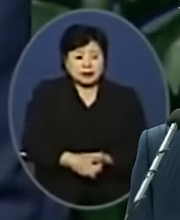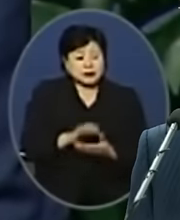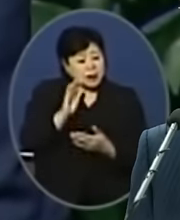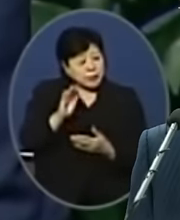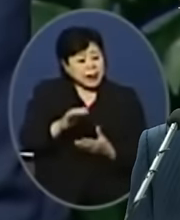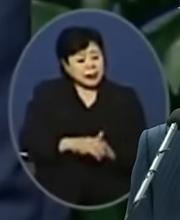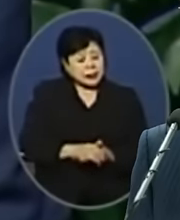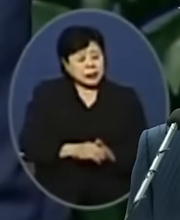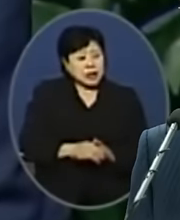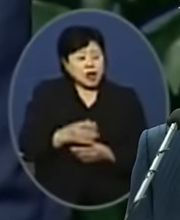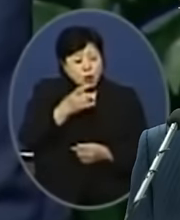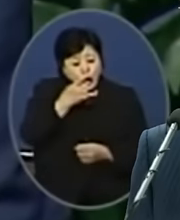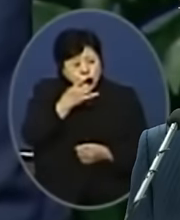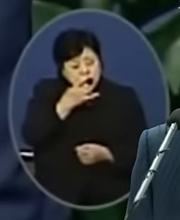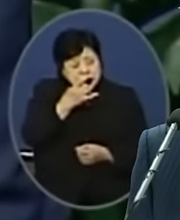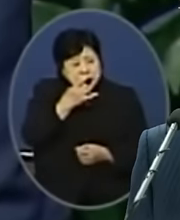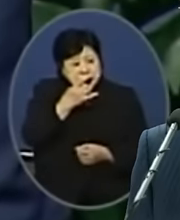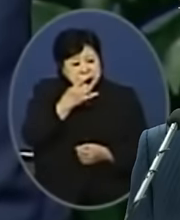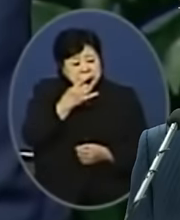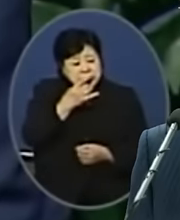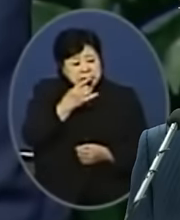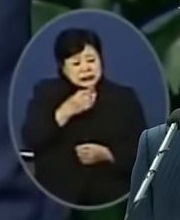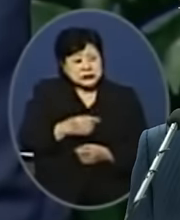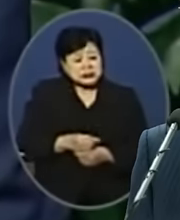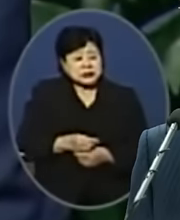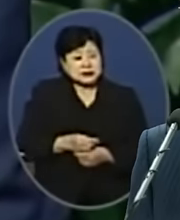다음에는 곡식 한 줄기가